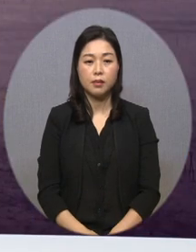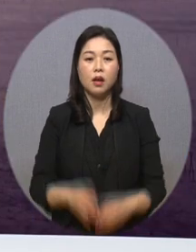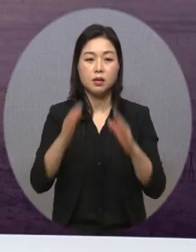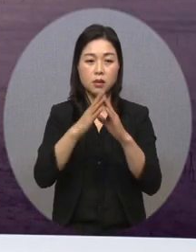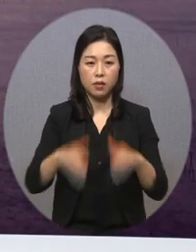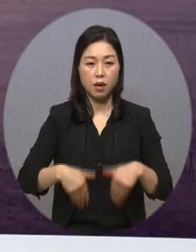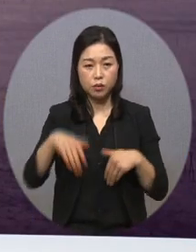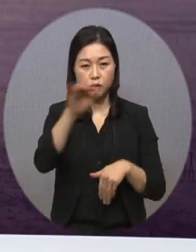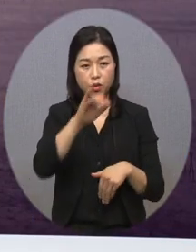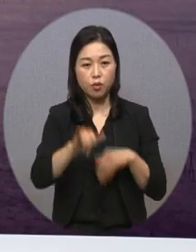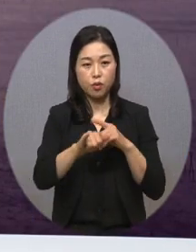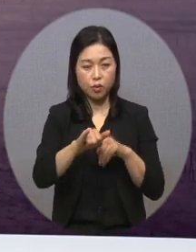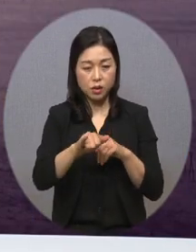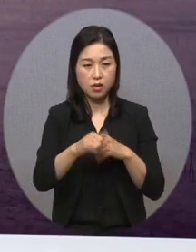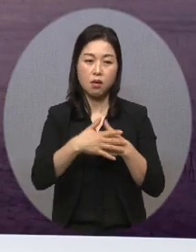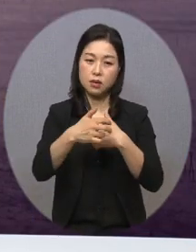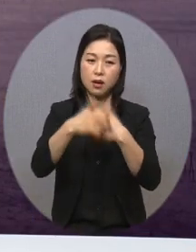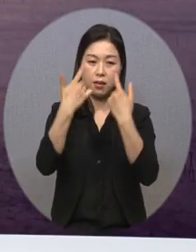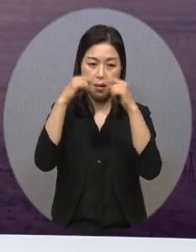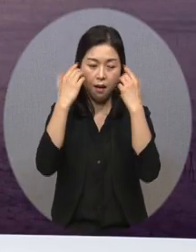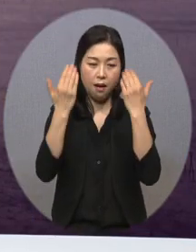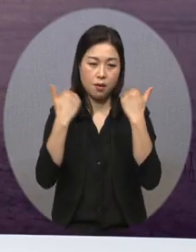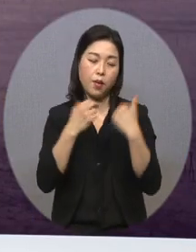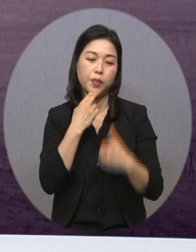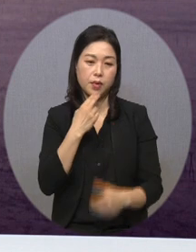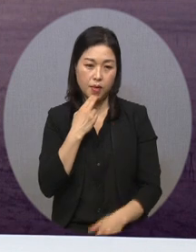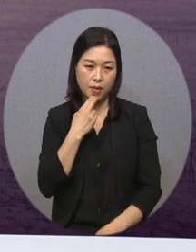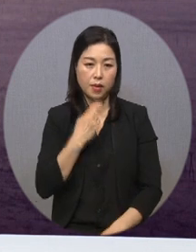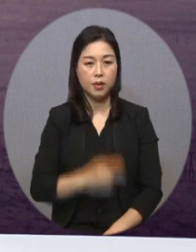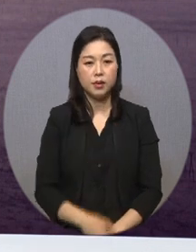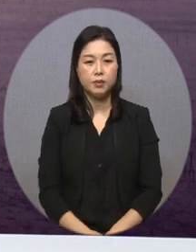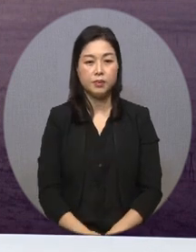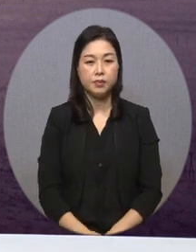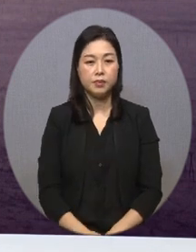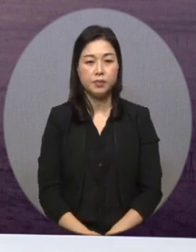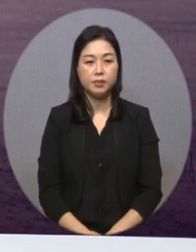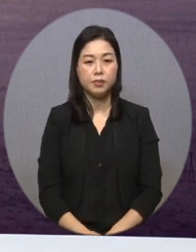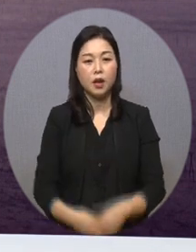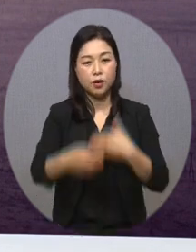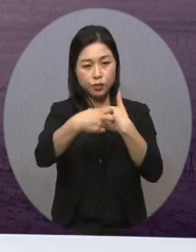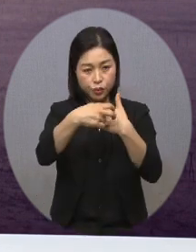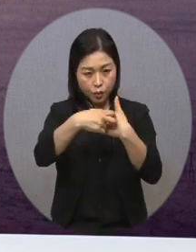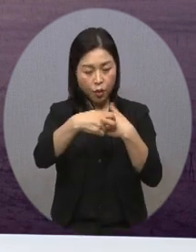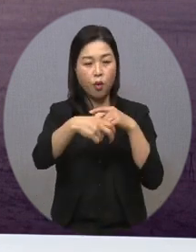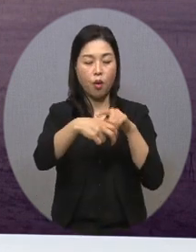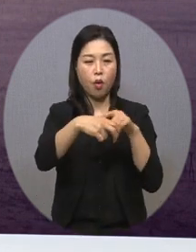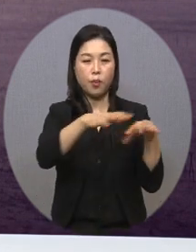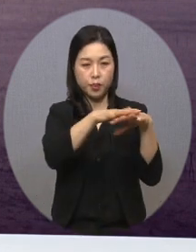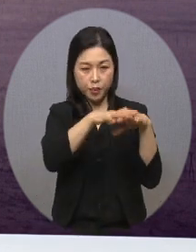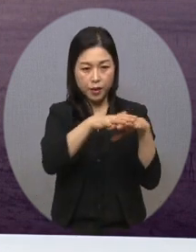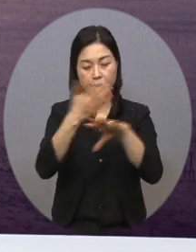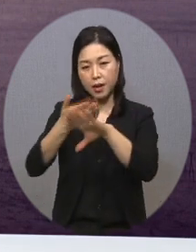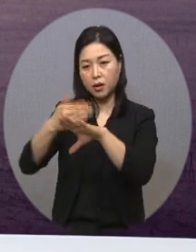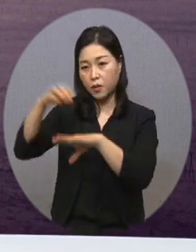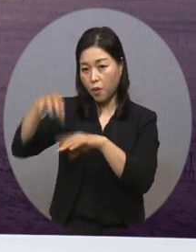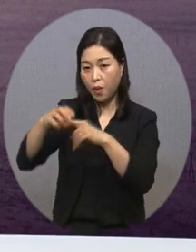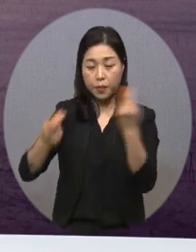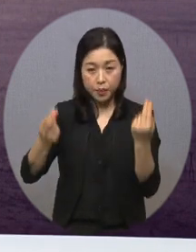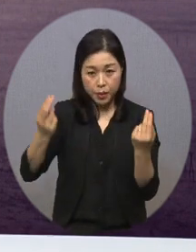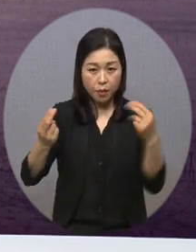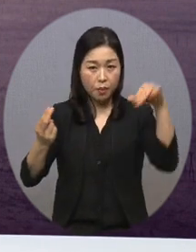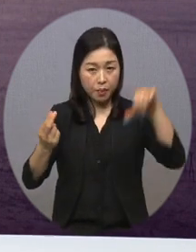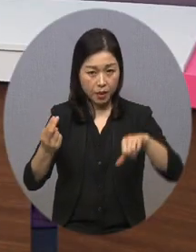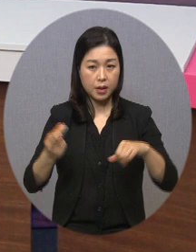전남은 전국에서 유일하게 의과대학이 없다 보니 예, 예. 의료 인프라나 인력이 타 지역에 비해 매우 열악한